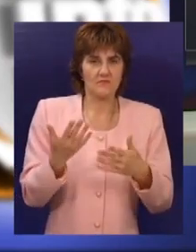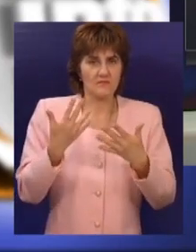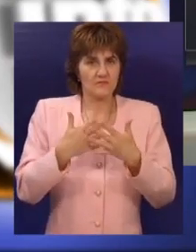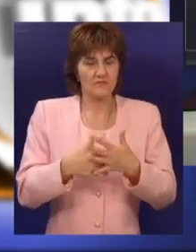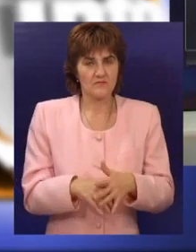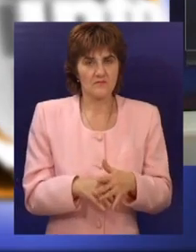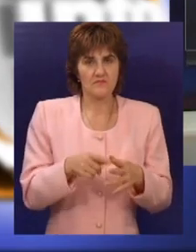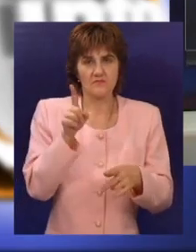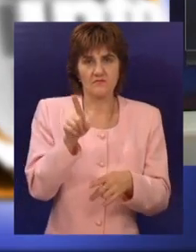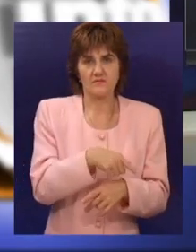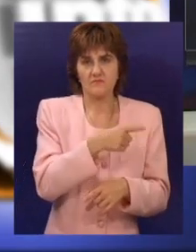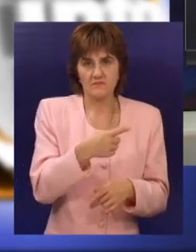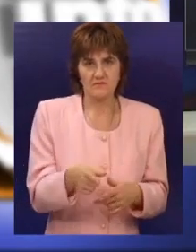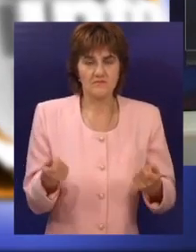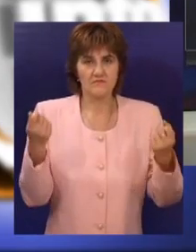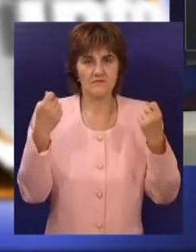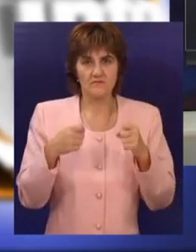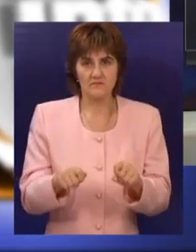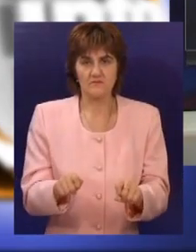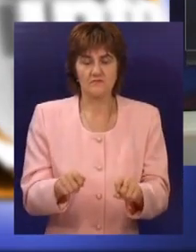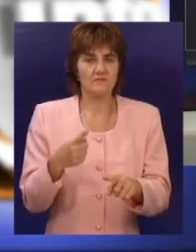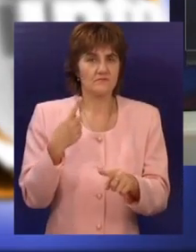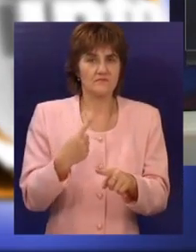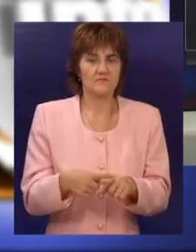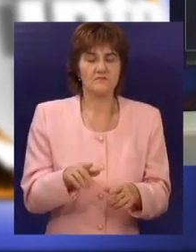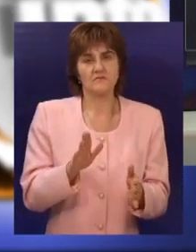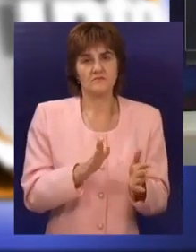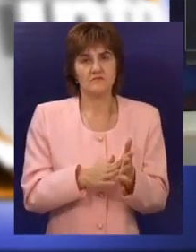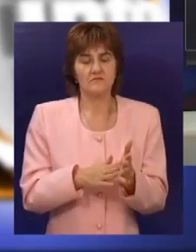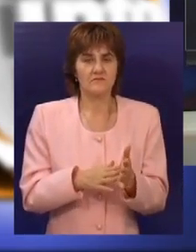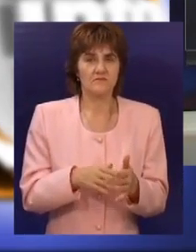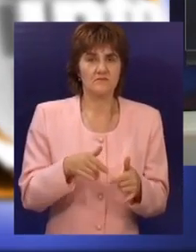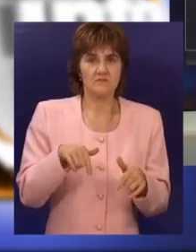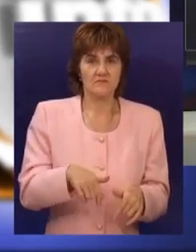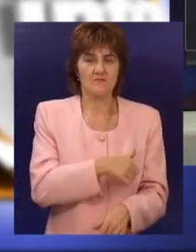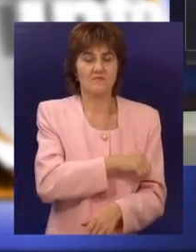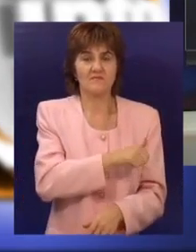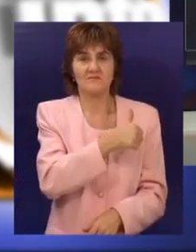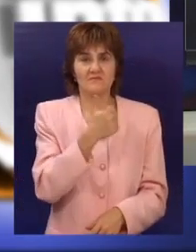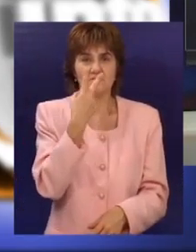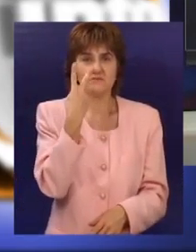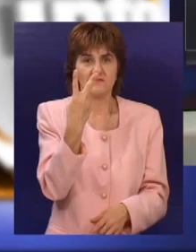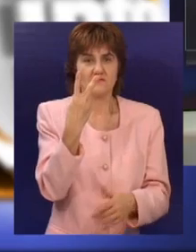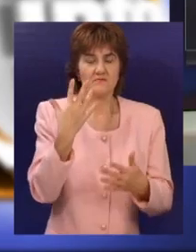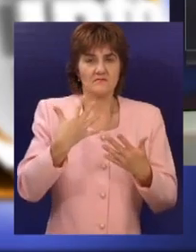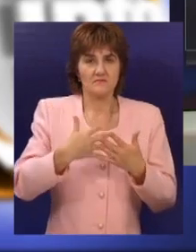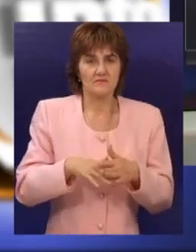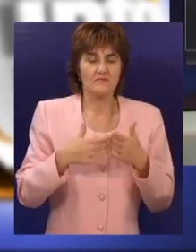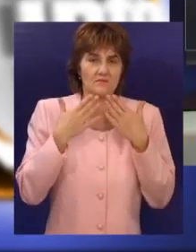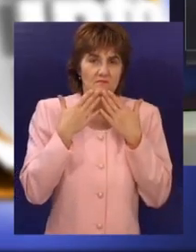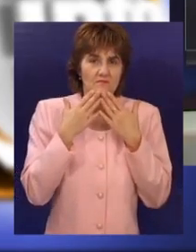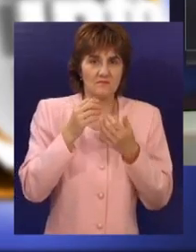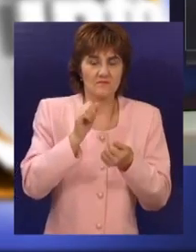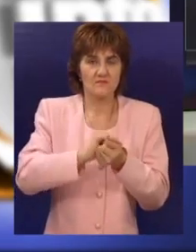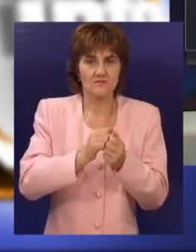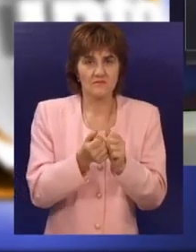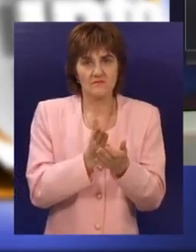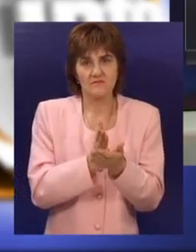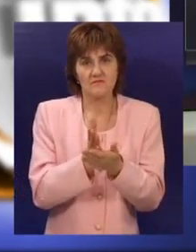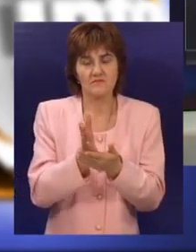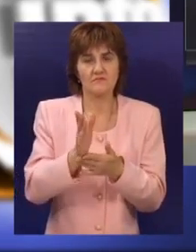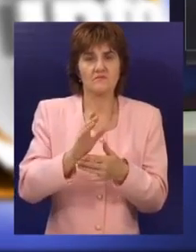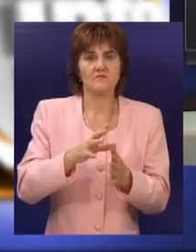biva likvidirano, a u ovoj godini je samo u slučaju dva preduzeća usvojen plan reorganizacije, odnosno preduzeće je nastavilo